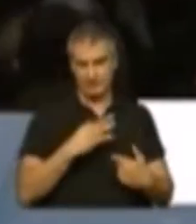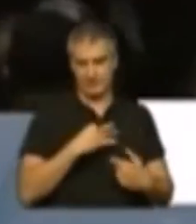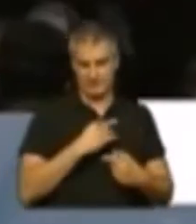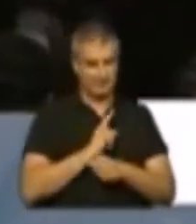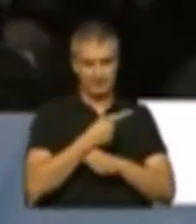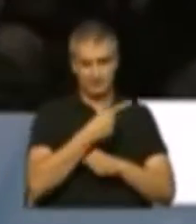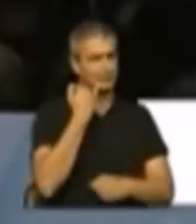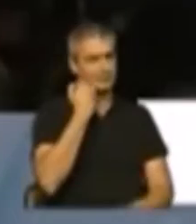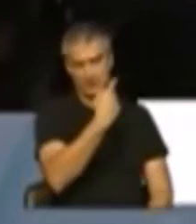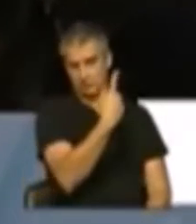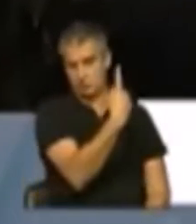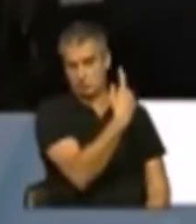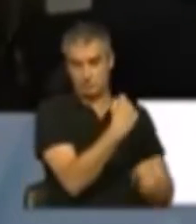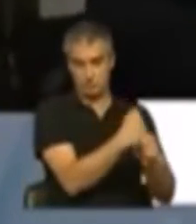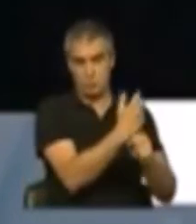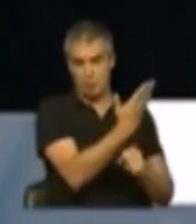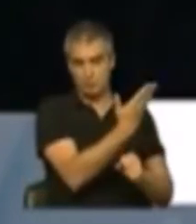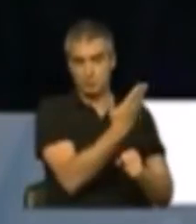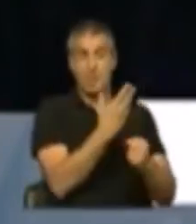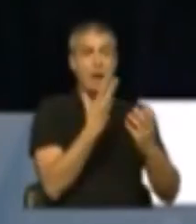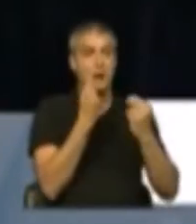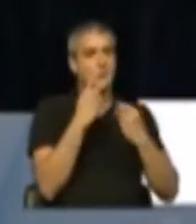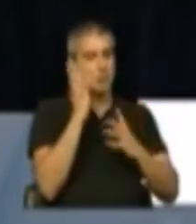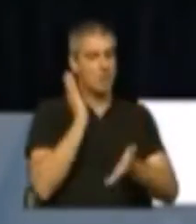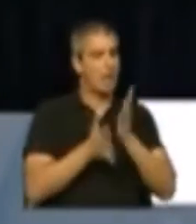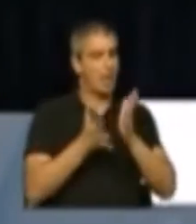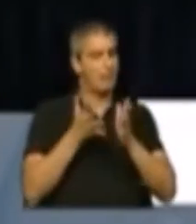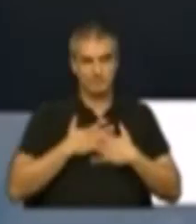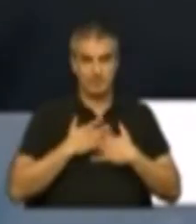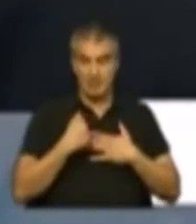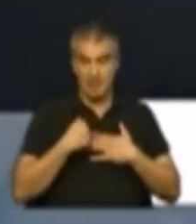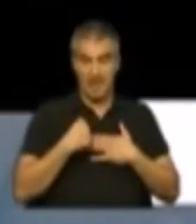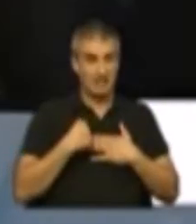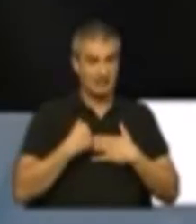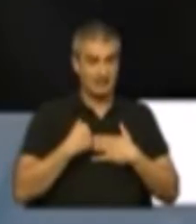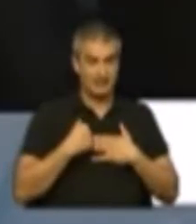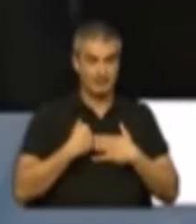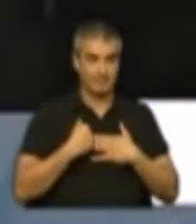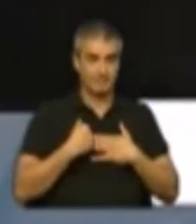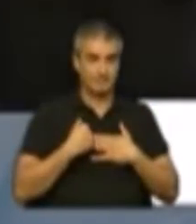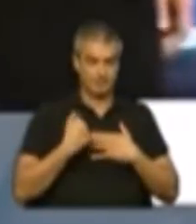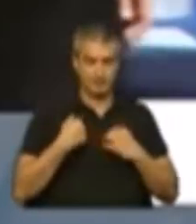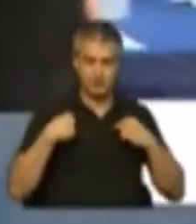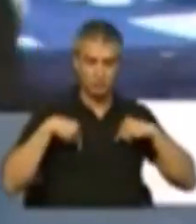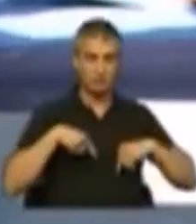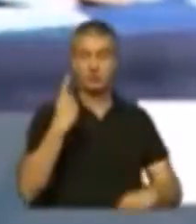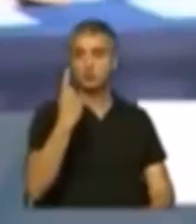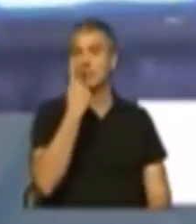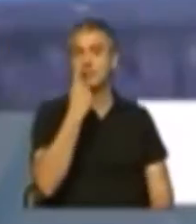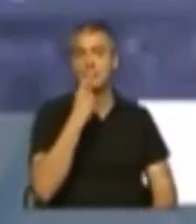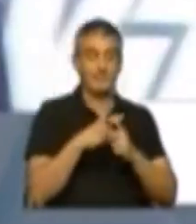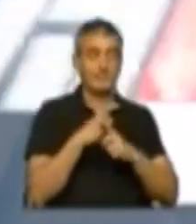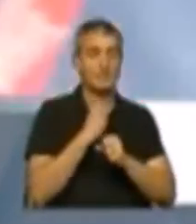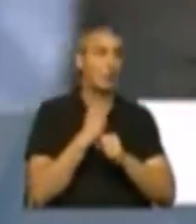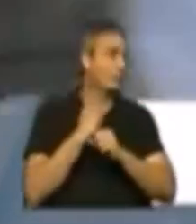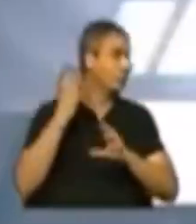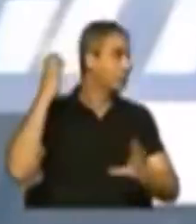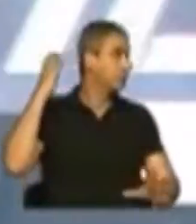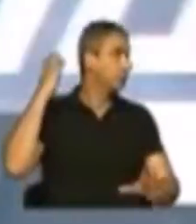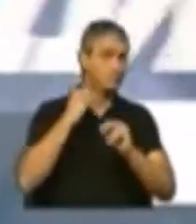מידיו של הרצוג, אגב, שהיה הרבה הרבה יותר אלים ובוטה כלפיי. יורית היחידה במפלגת העבודה אי